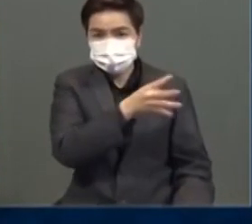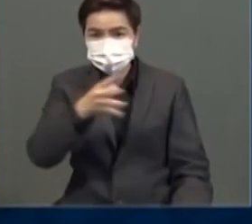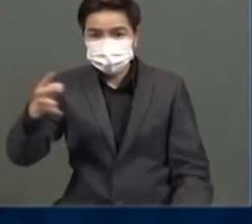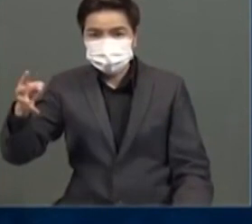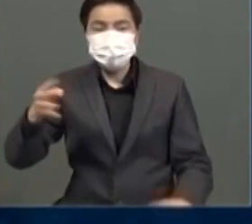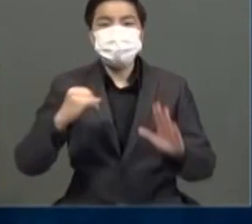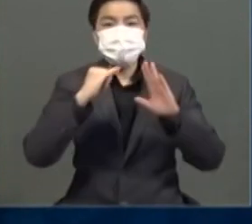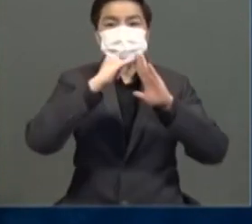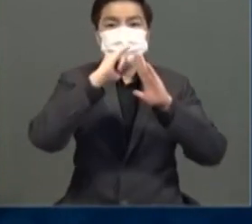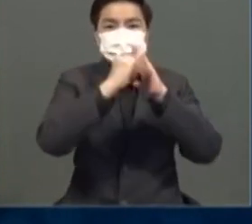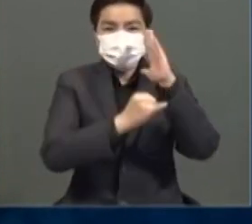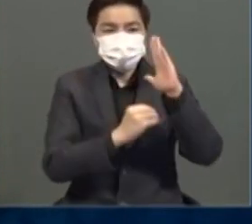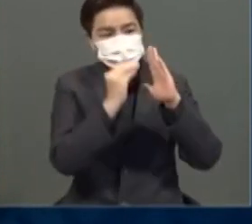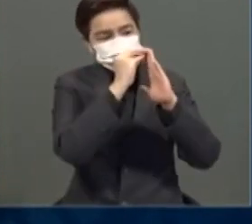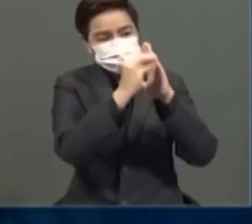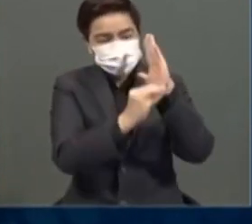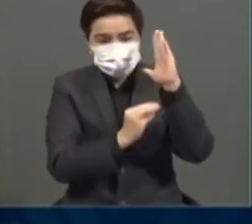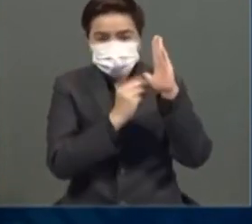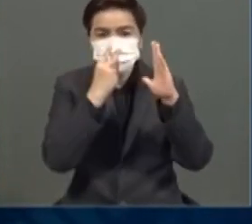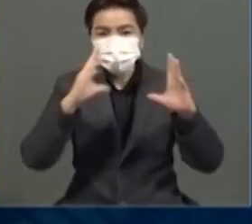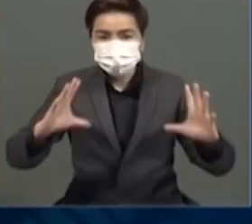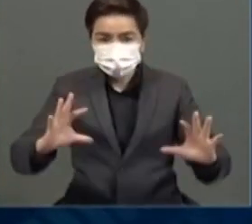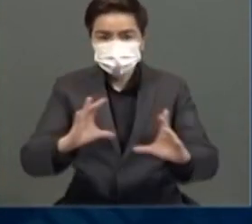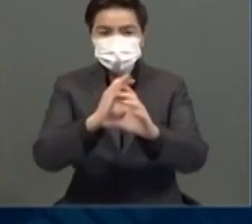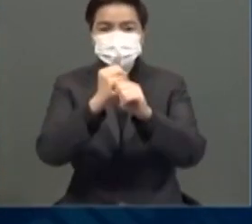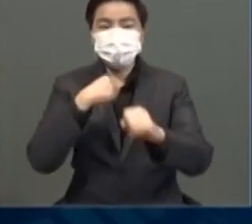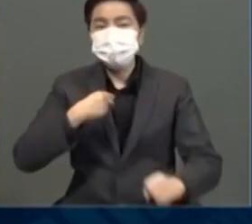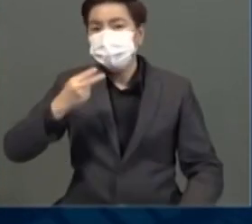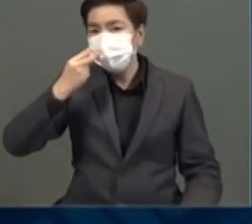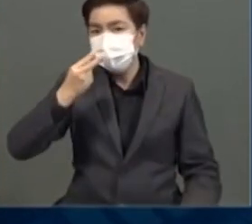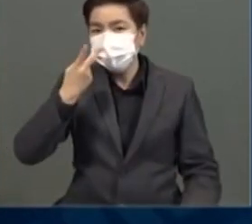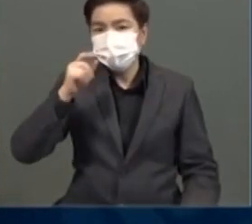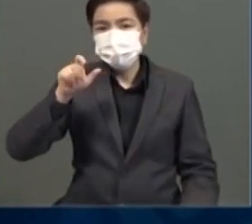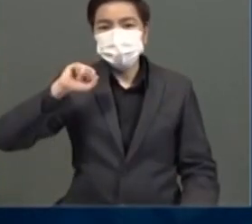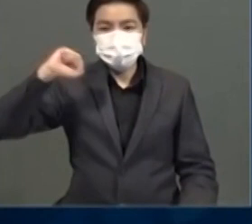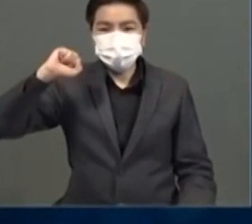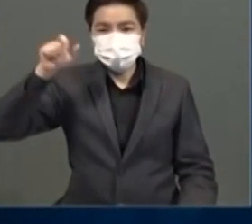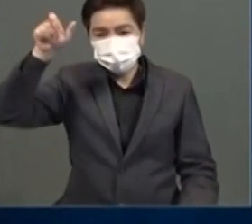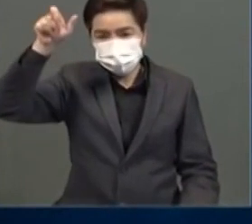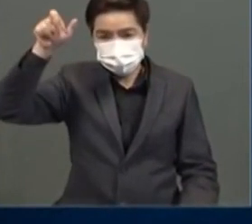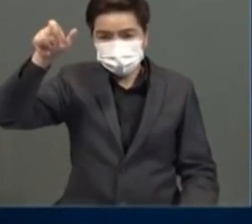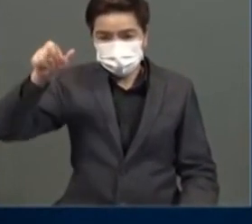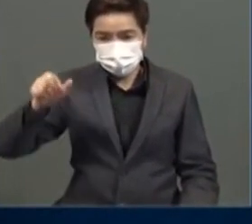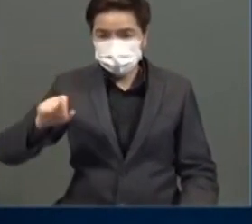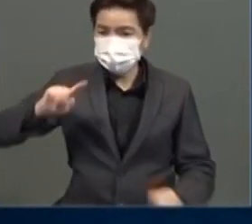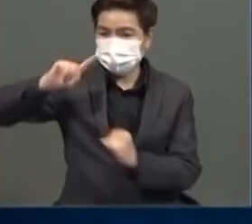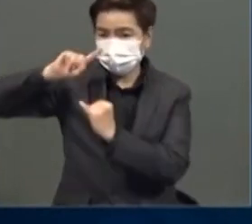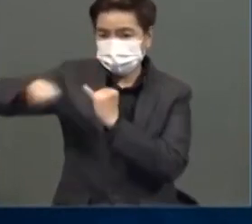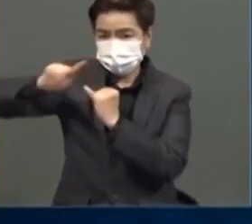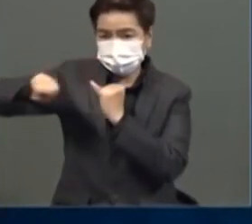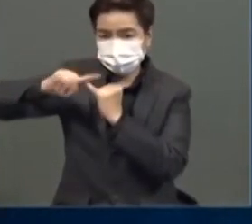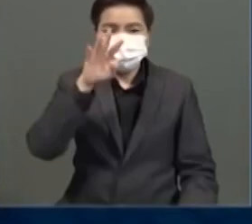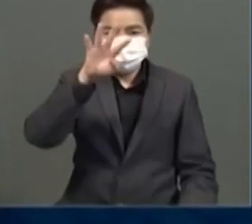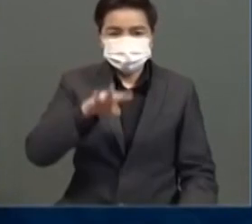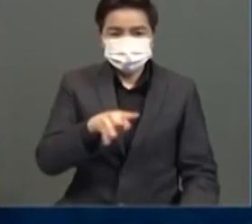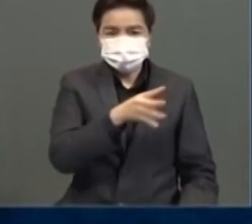สี่ยงสูงอีก304คนครับเอาบ้านเราก็เป็นอย่างนี้แต่ถ้าตัวเป็นตัวเลขของทั่วโลกครับยอดผู้ติดเชื้อยังรว